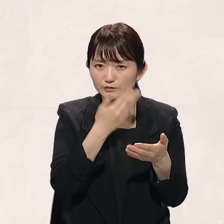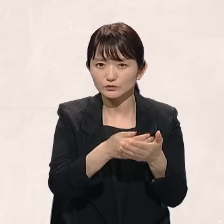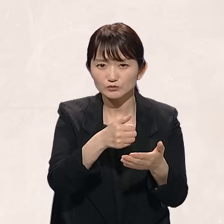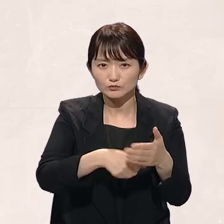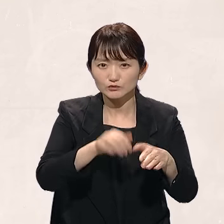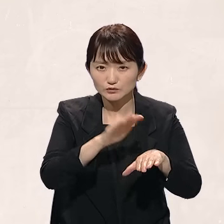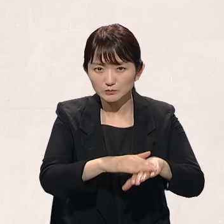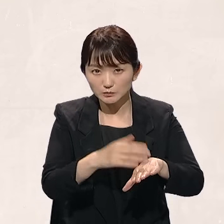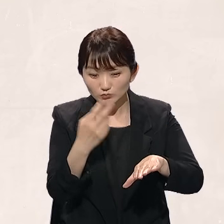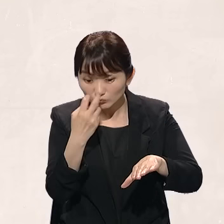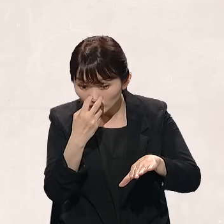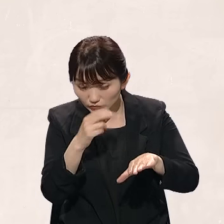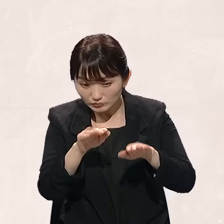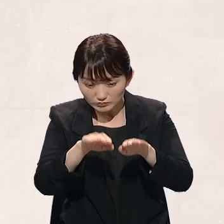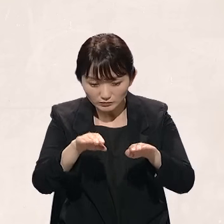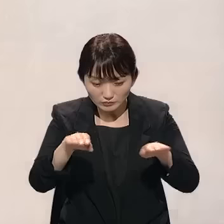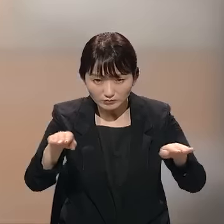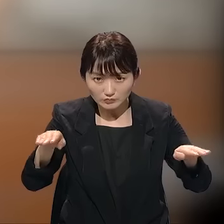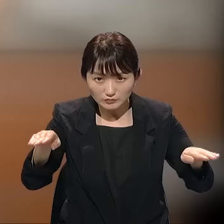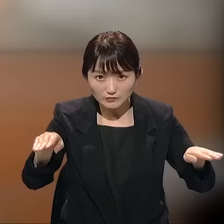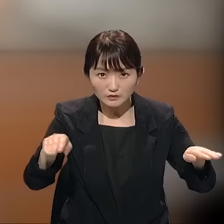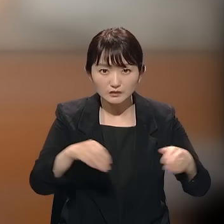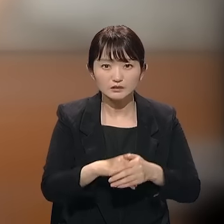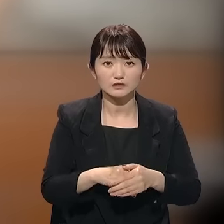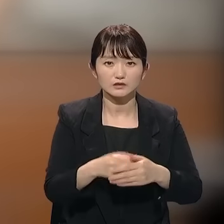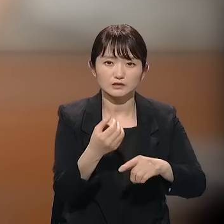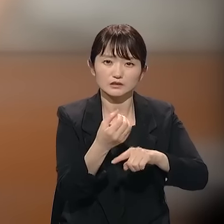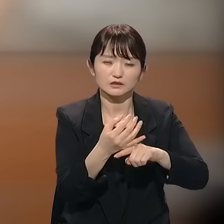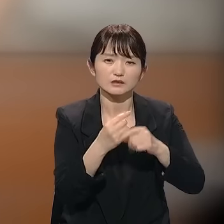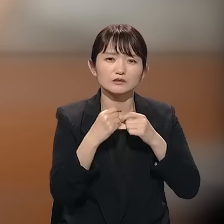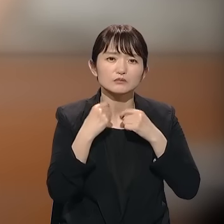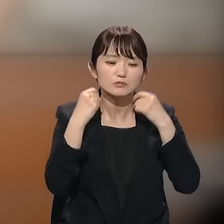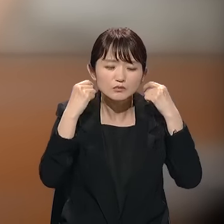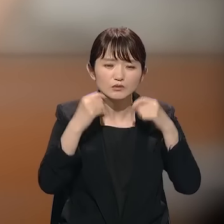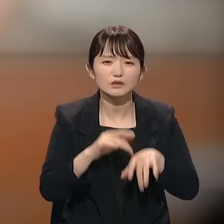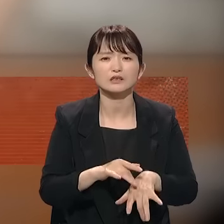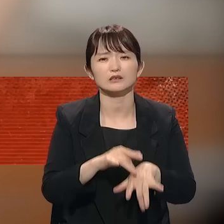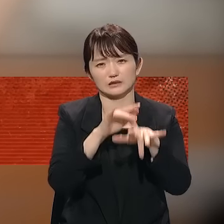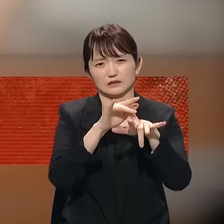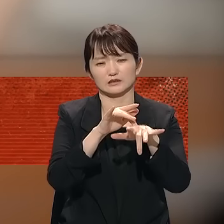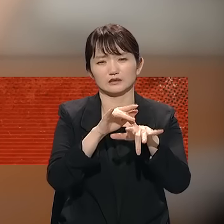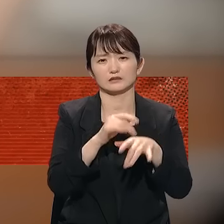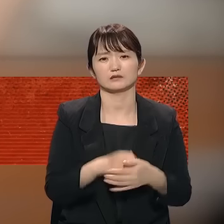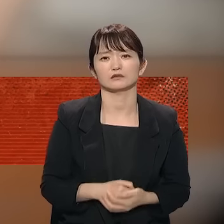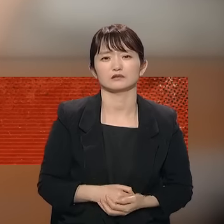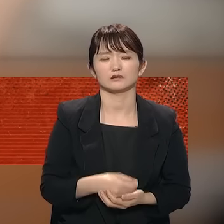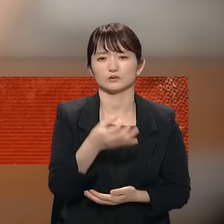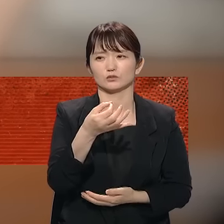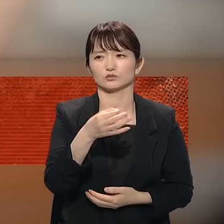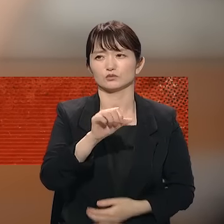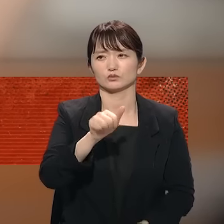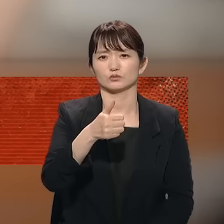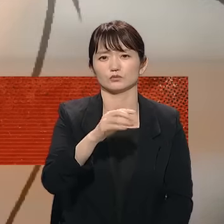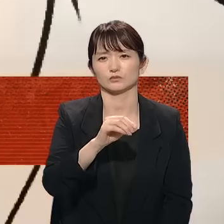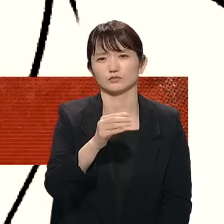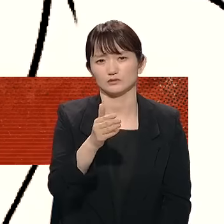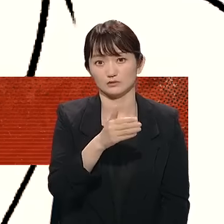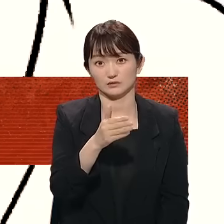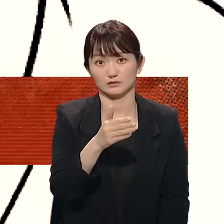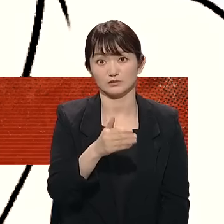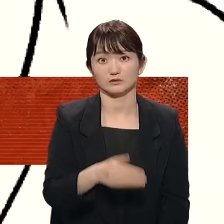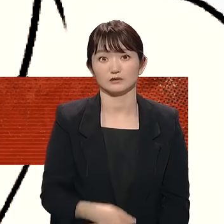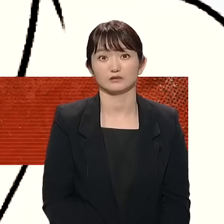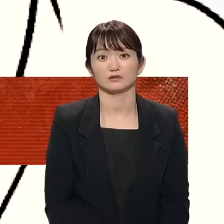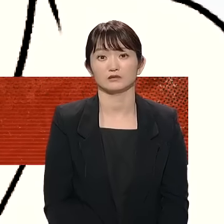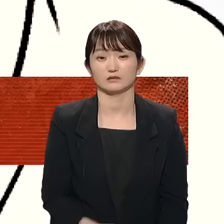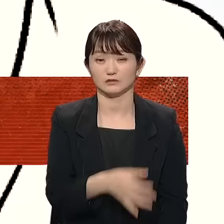살펴봤는데요. 진열대 구석에 있던 순금 목걸이 하나가 사라진 걸 발견했다고 합니다. 500만 원 정도 되는 목걸이였는데요.